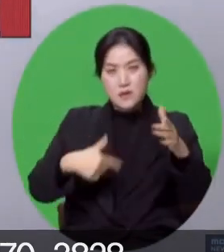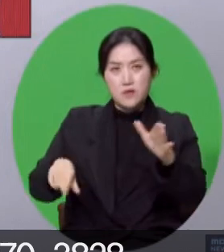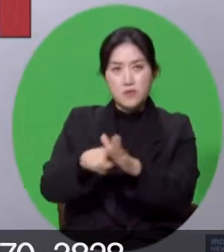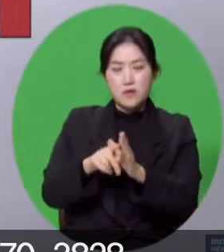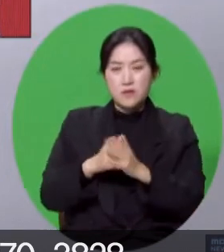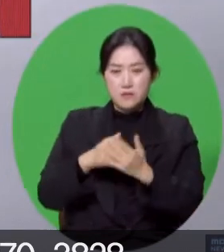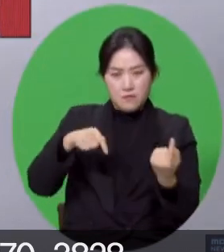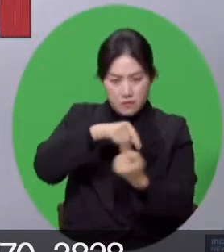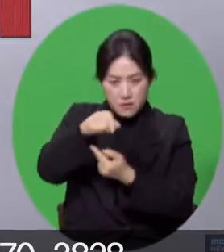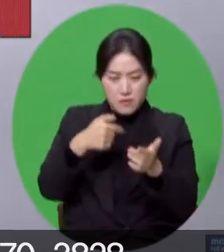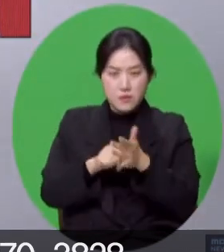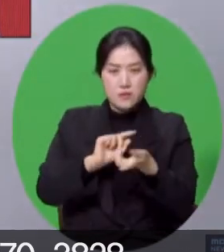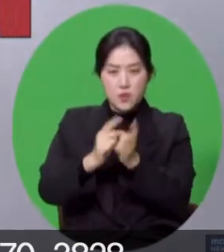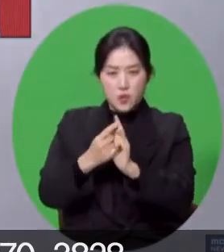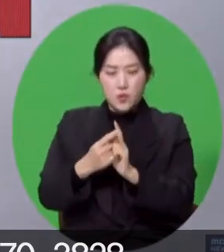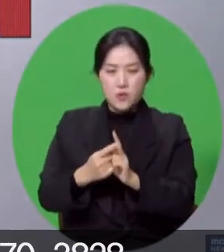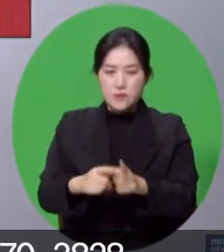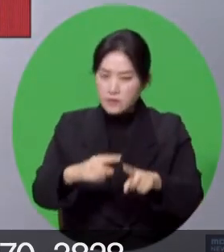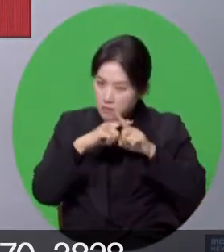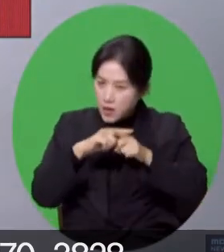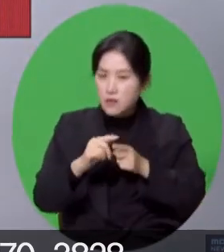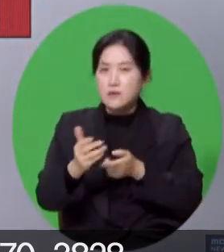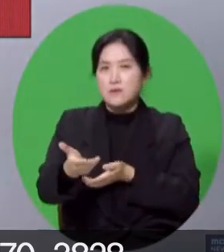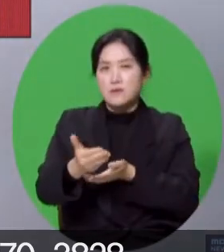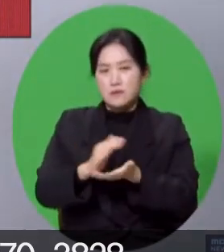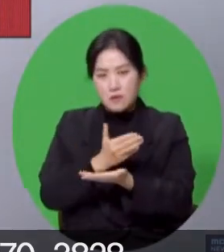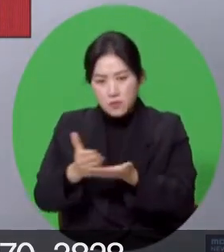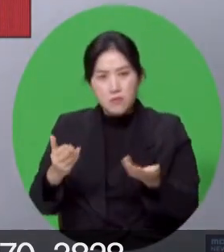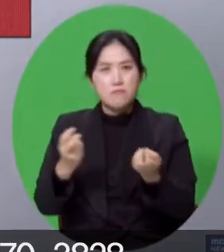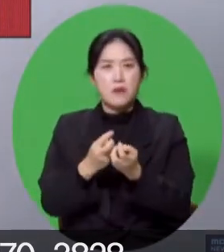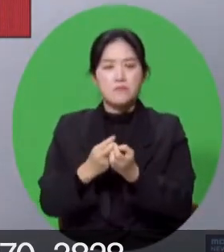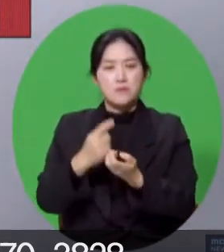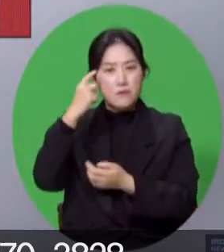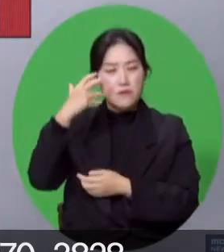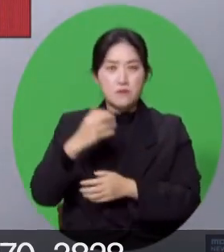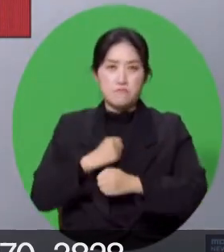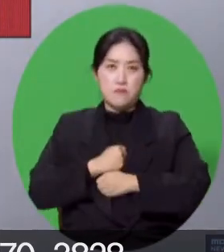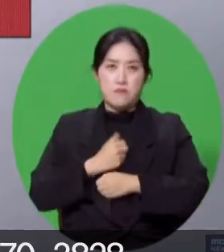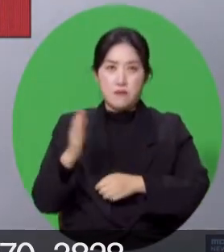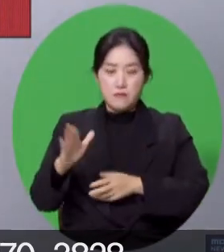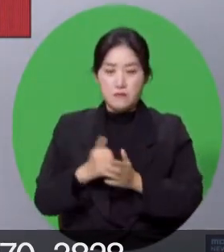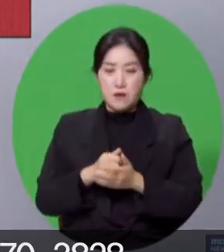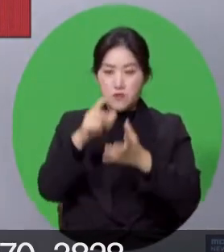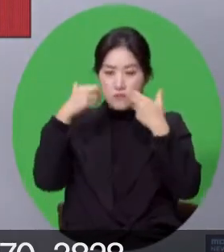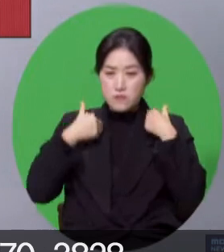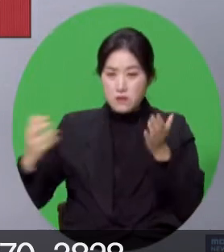서로 나눔의 정신으로 분담을 하고 있는 건데, 네. 마치 국가가